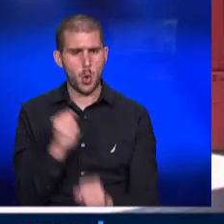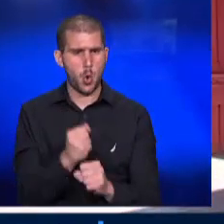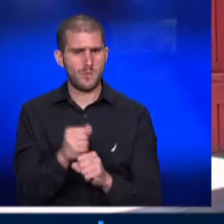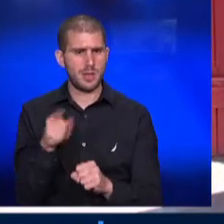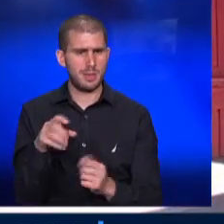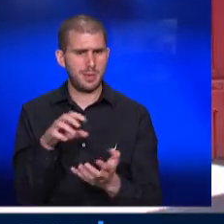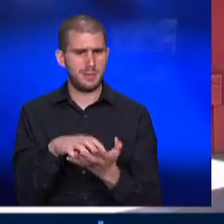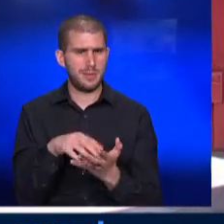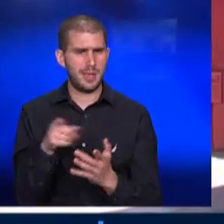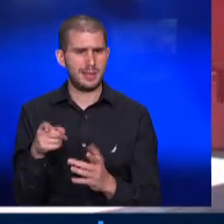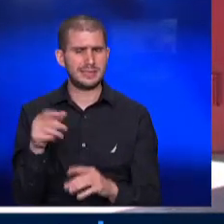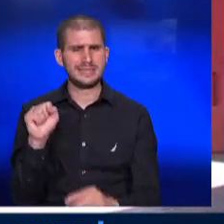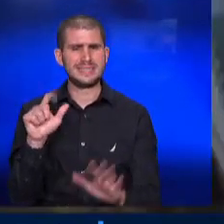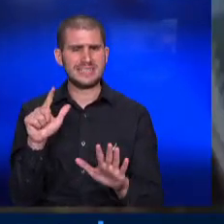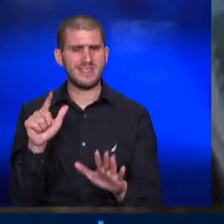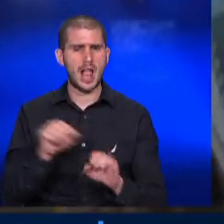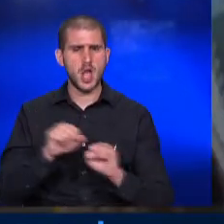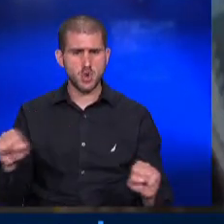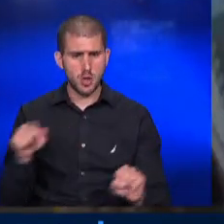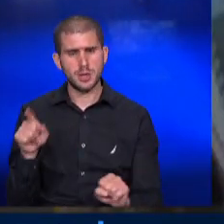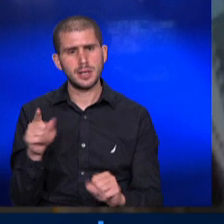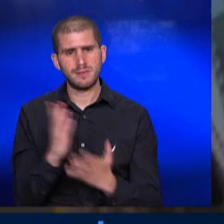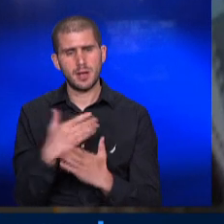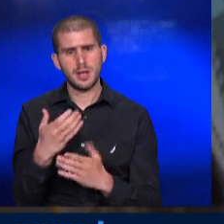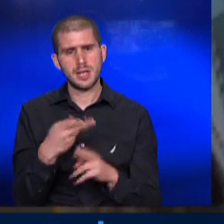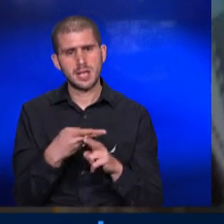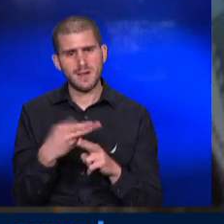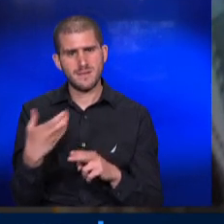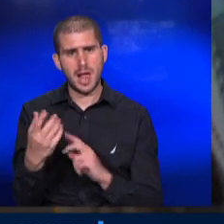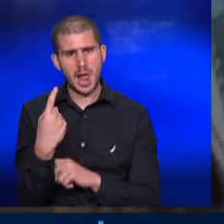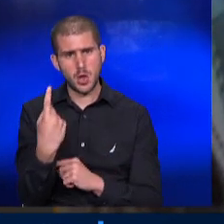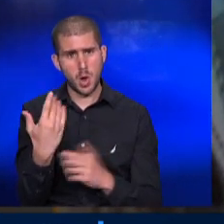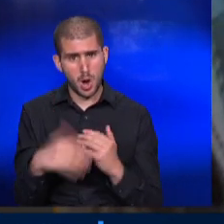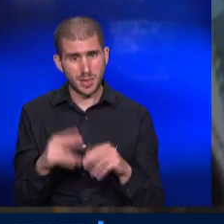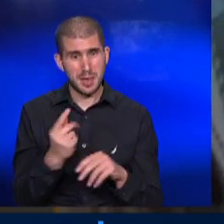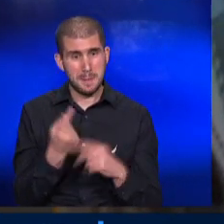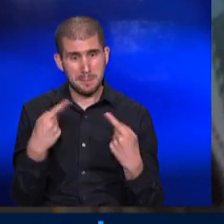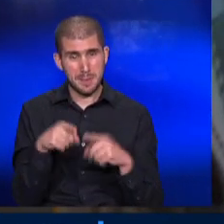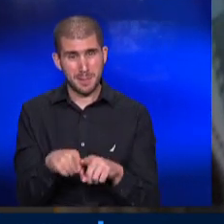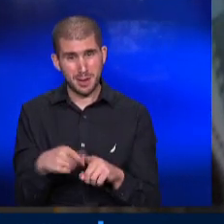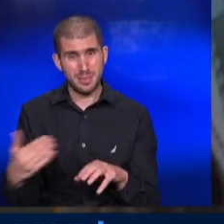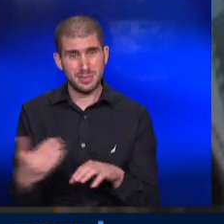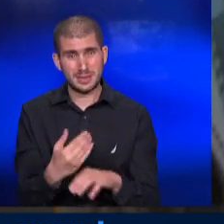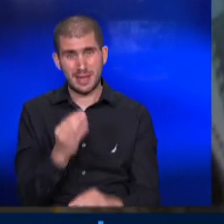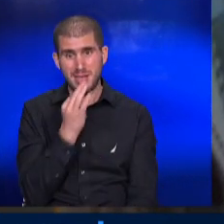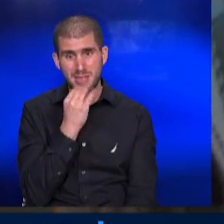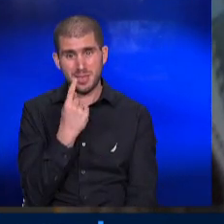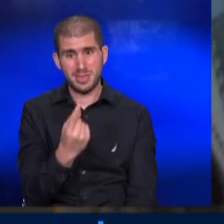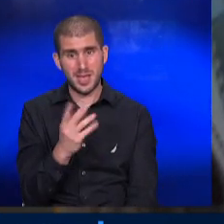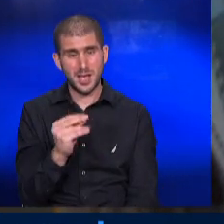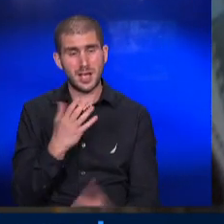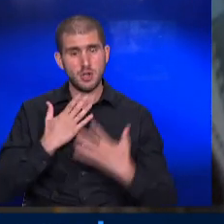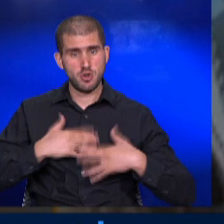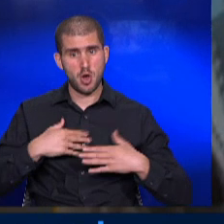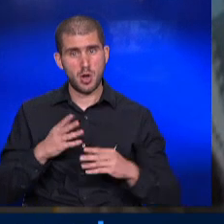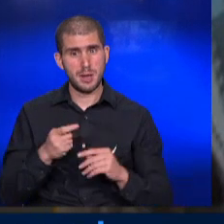כאן בתחנת הדלק 7 באשקלון. היא מספיקה להגיש קפה ללקוח הזה, וממש במקביל נכנס הנער לבוש שחורים